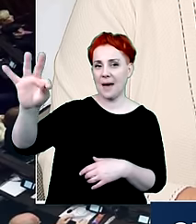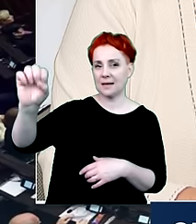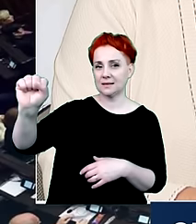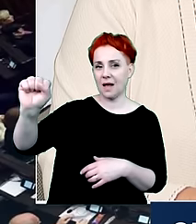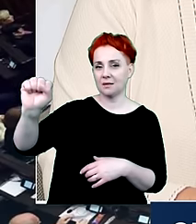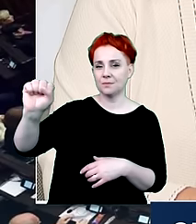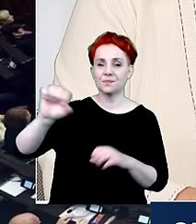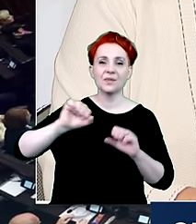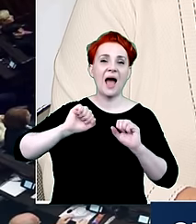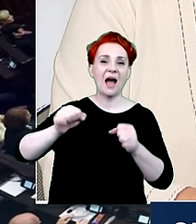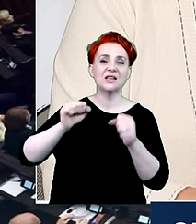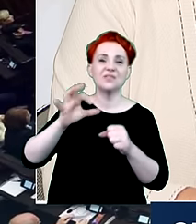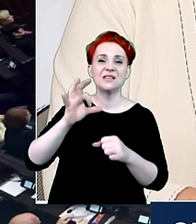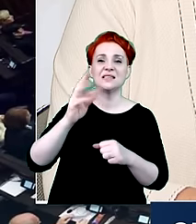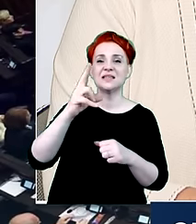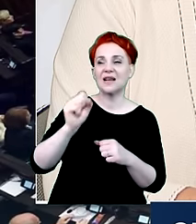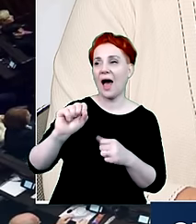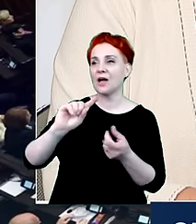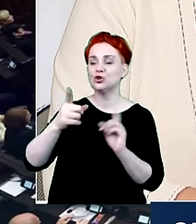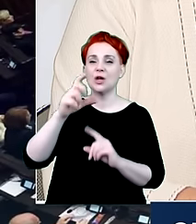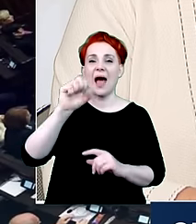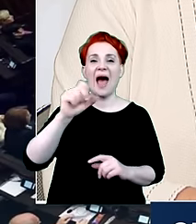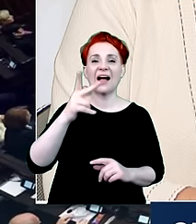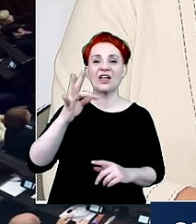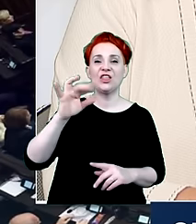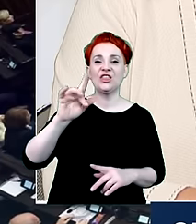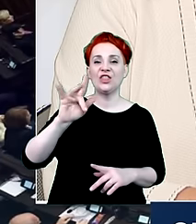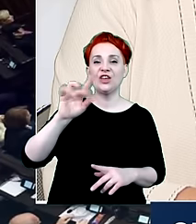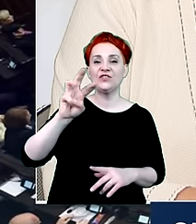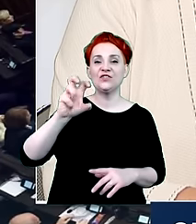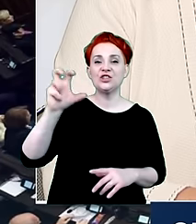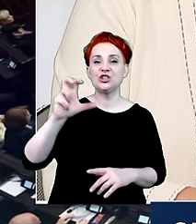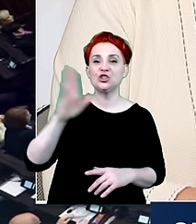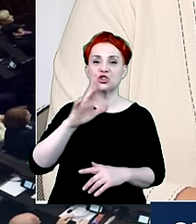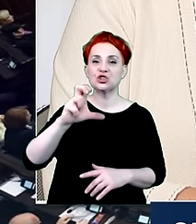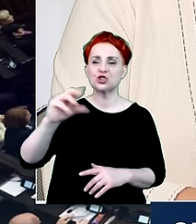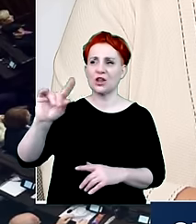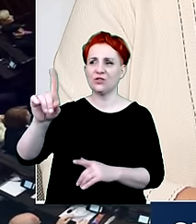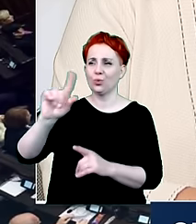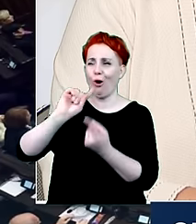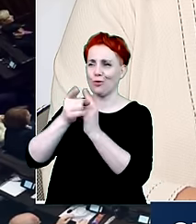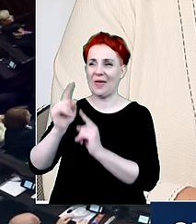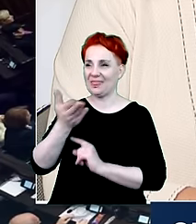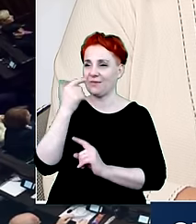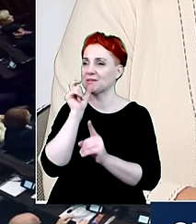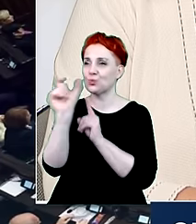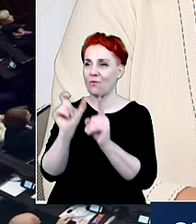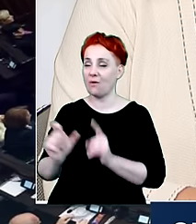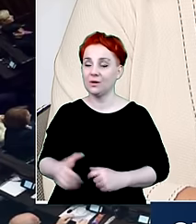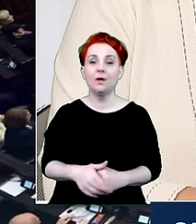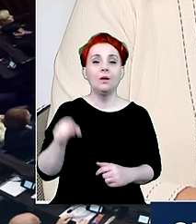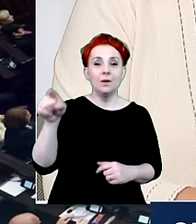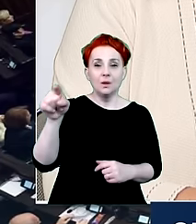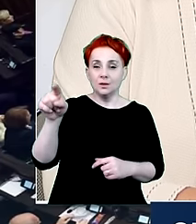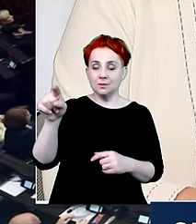wiem jak poprawnie to odmienić, bo ja nie jestem biegły w tych rzeczywiście odmianach, które lewica proponuje. W każdym razie kobieta, która wyprowadzała na